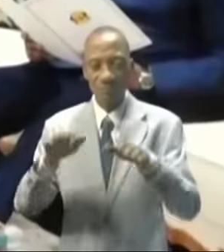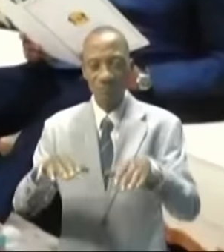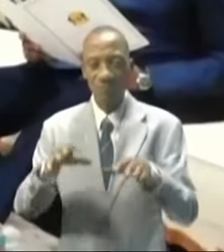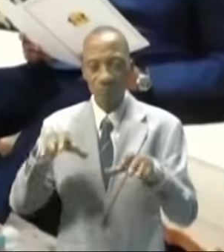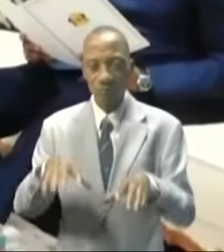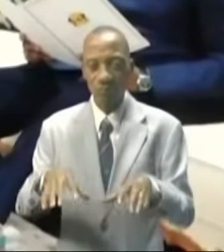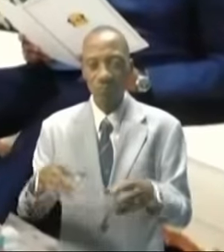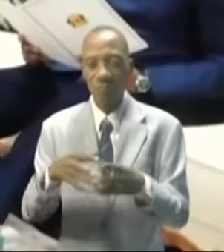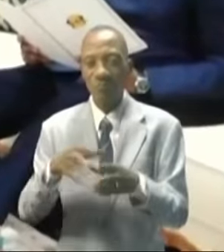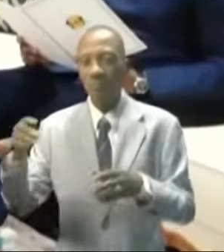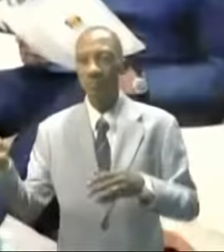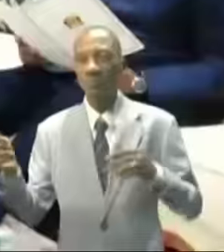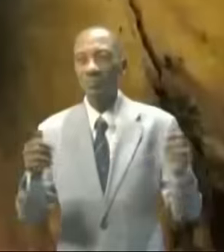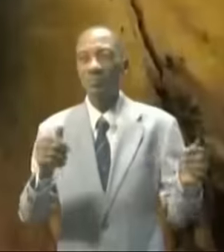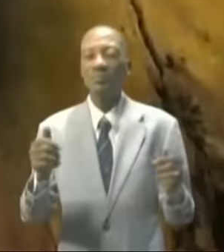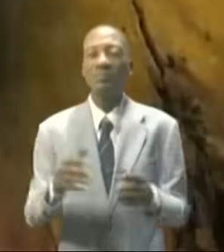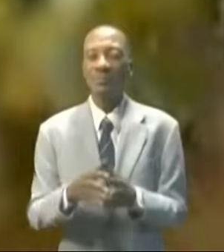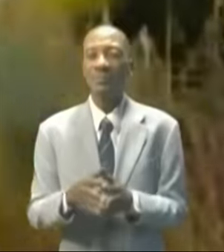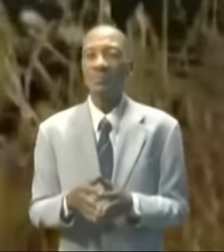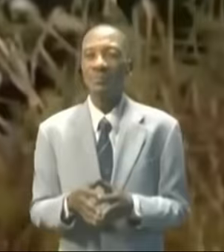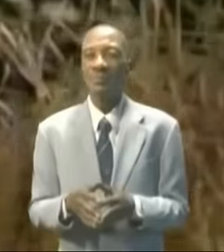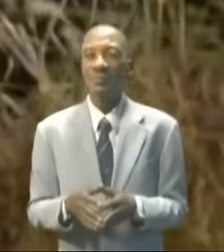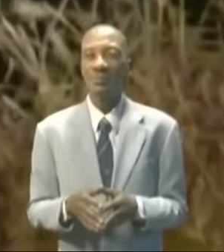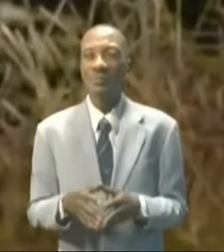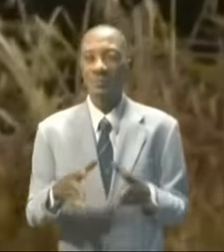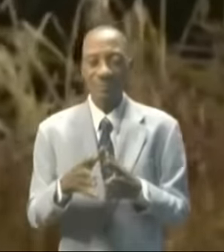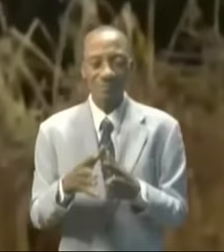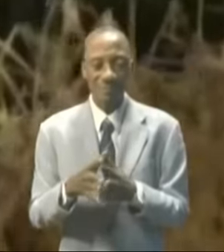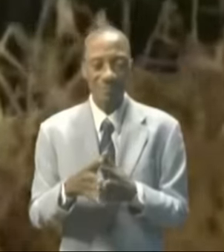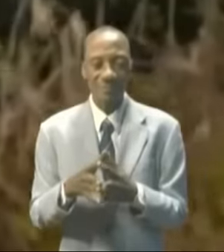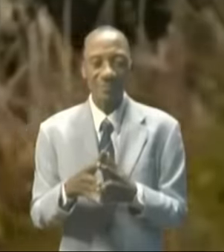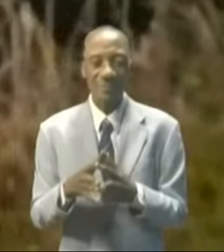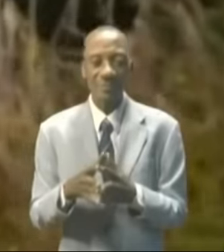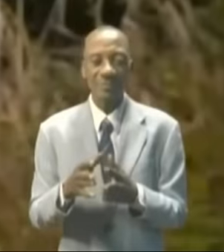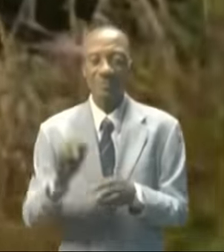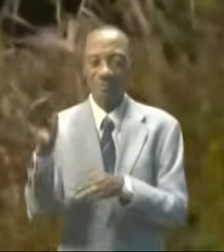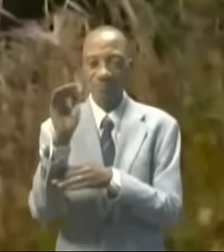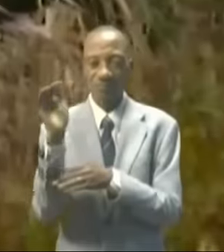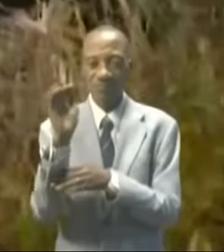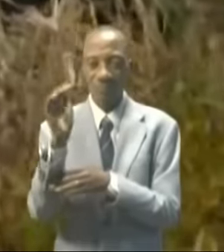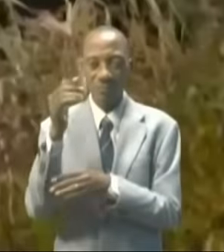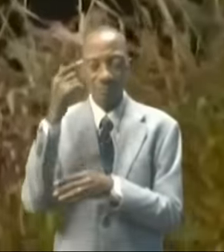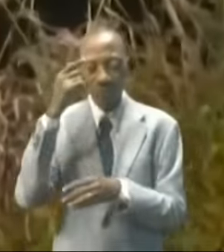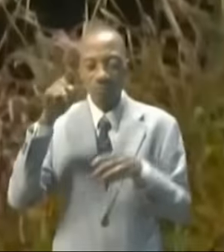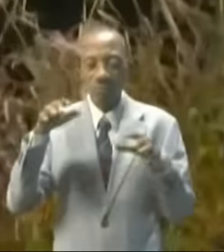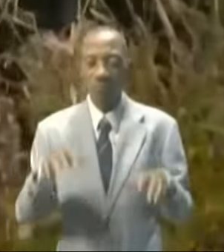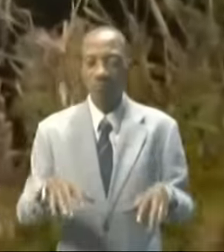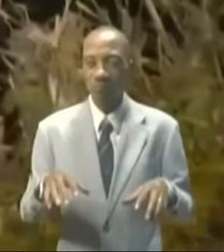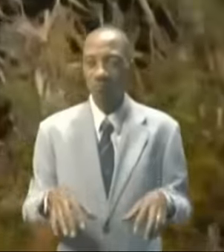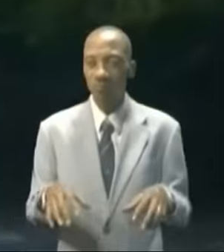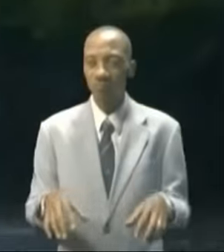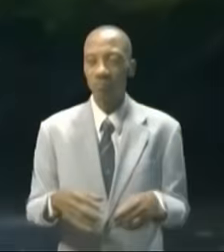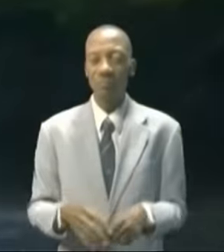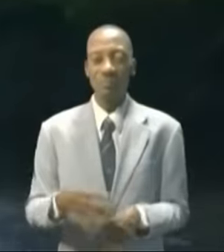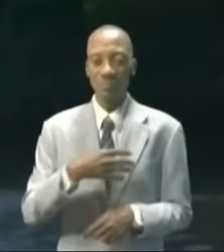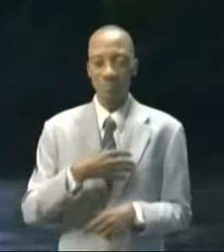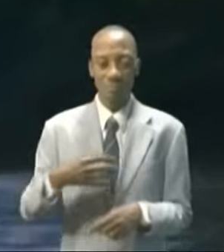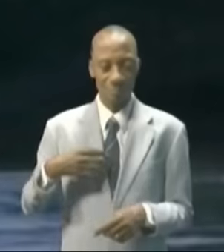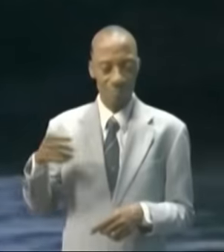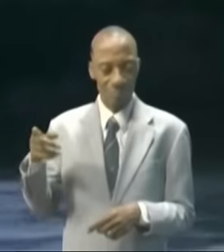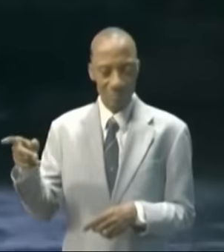de contenir à elle seule 62% des forêts du bassin du Congo, explique Madame Stéphanie